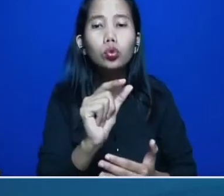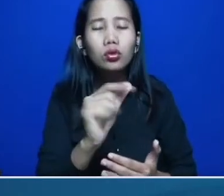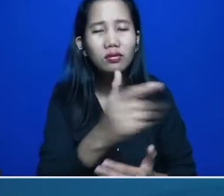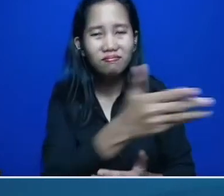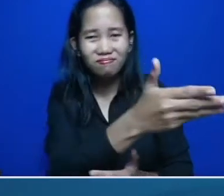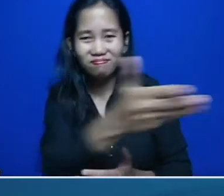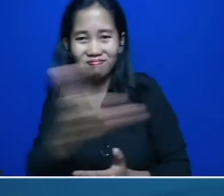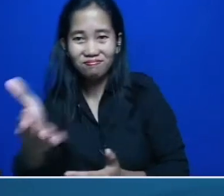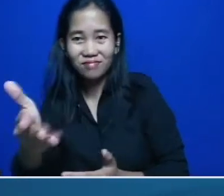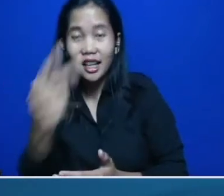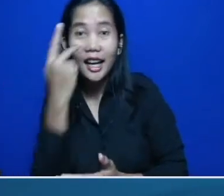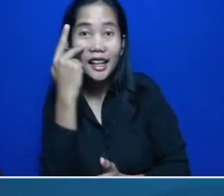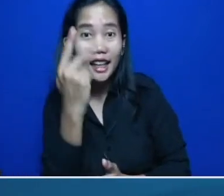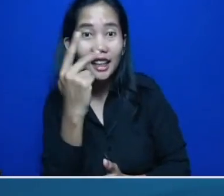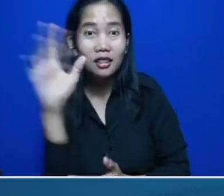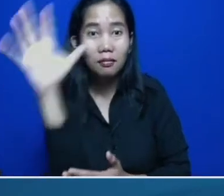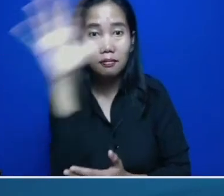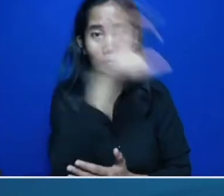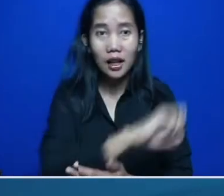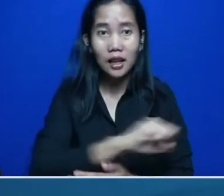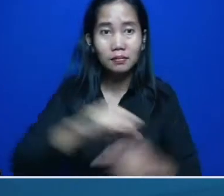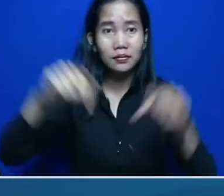semua diingatkan